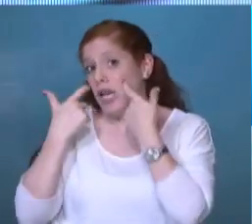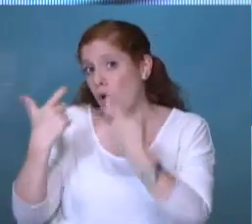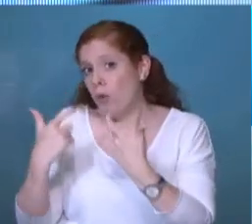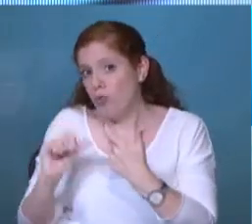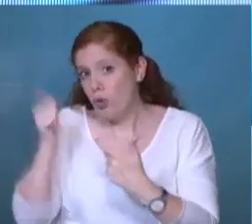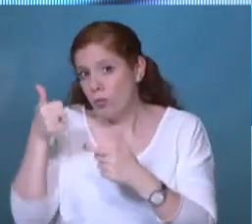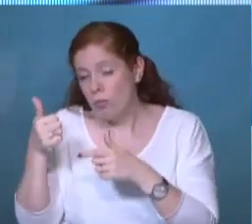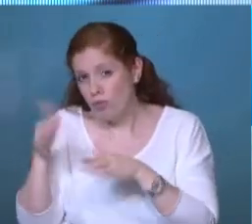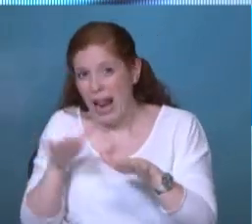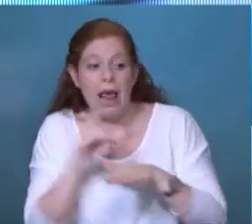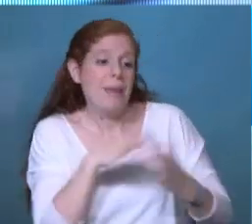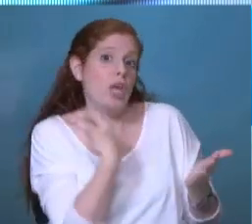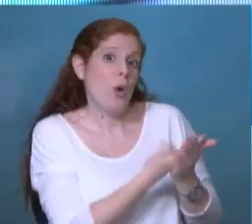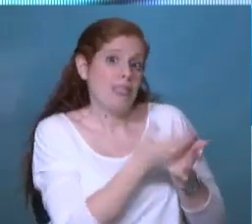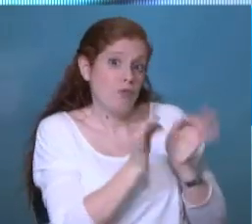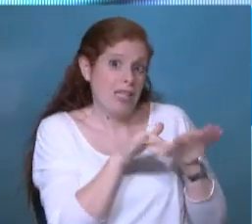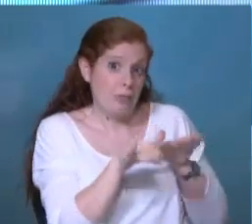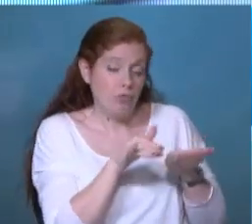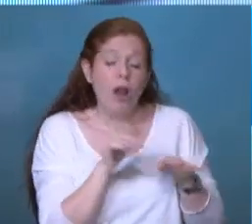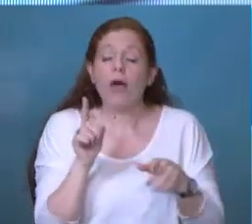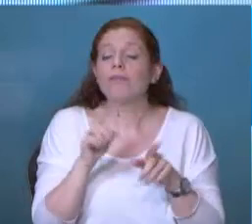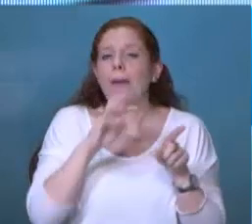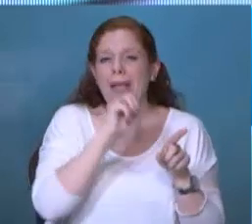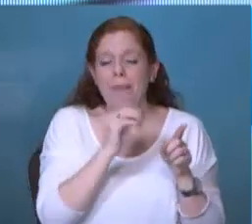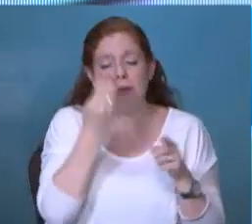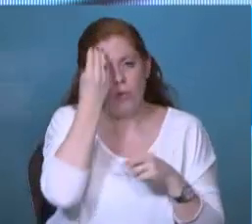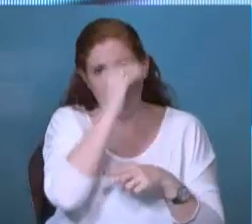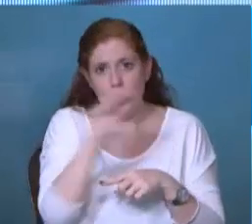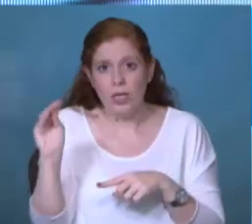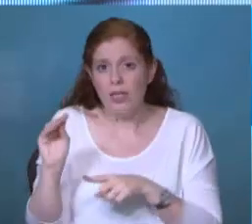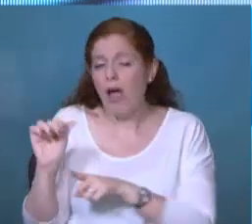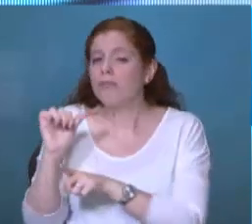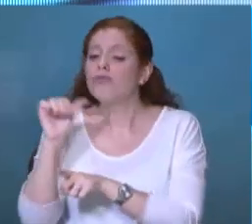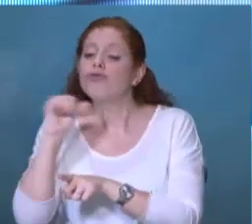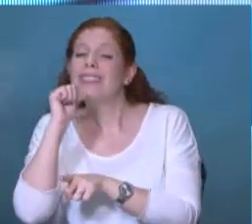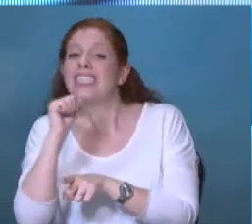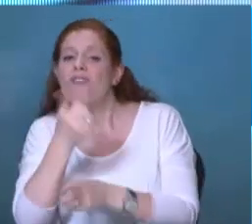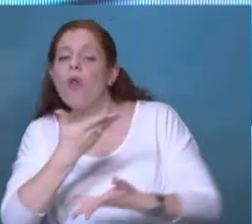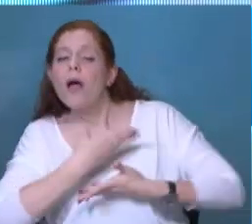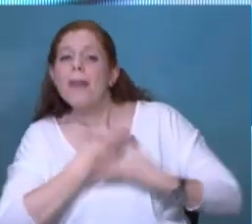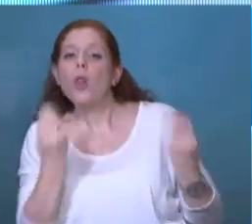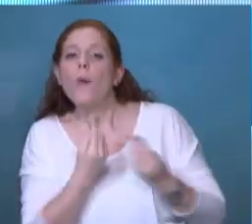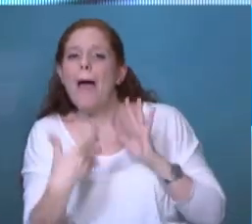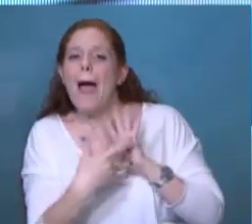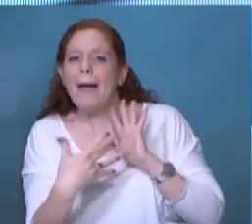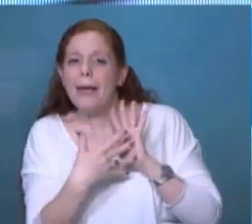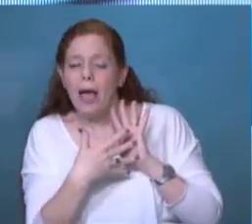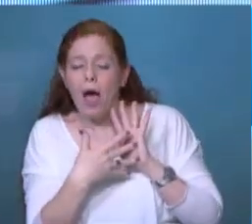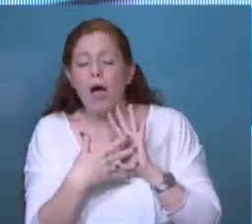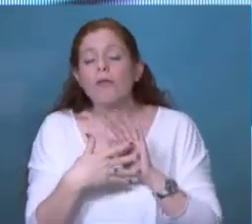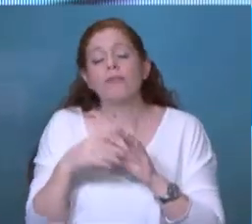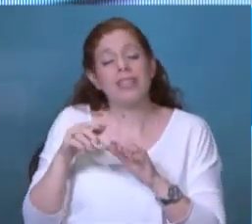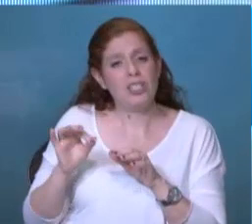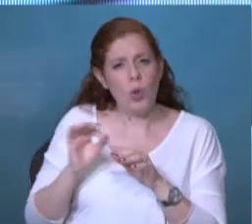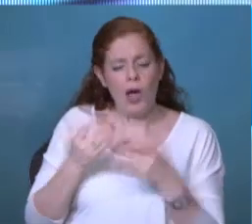לממשלה. מנדלבליט הוציא הודעה שעורך הדין נבו טלצור סירב לקבל את חומרי החקירה שנשלחו אליו. טלצור הכחיש, וכל